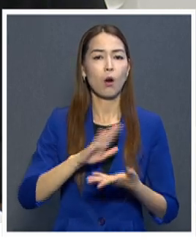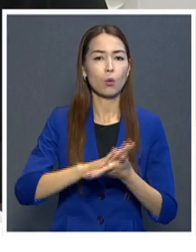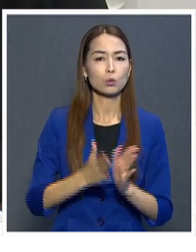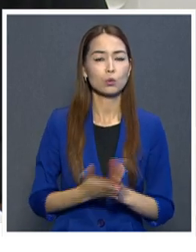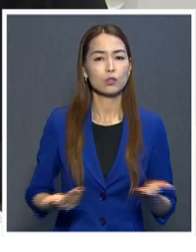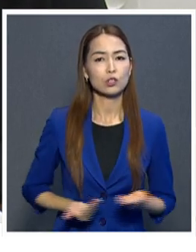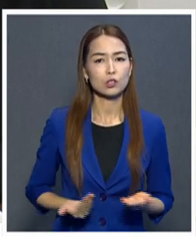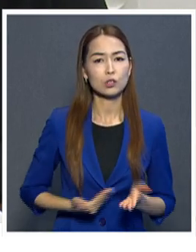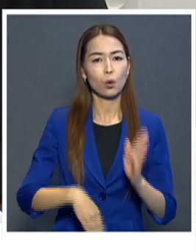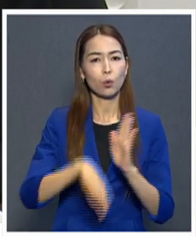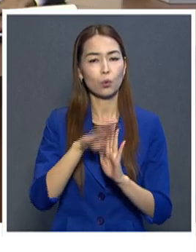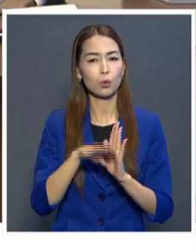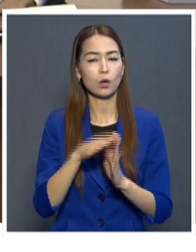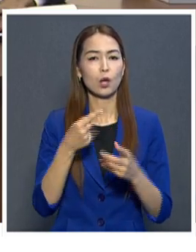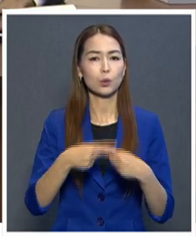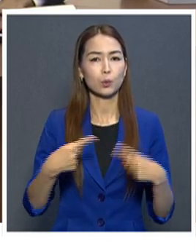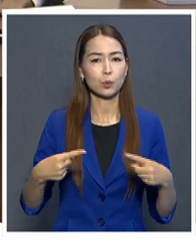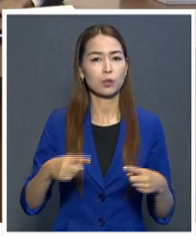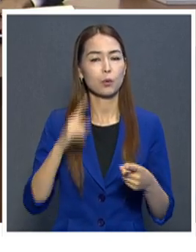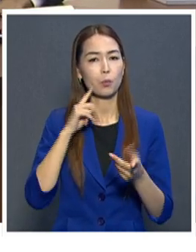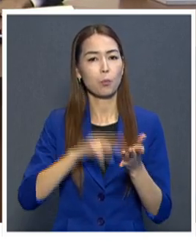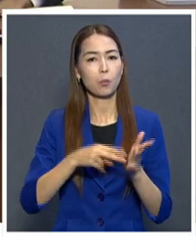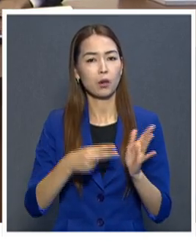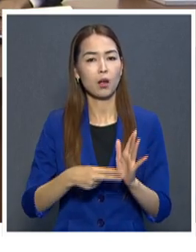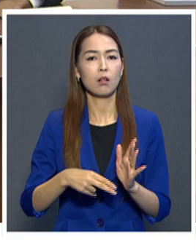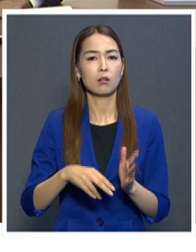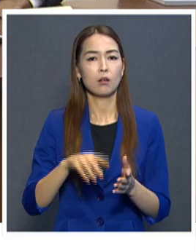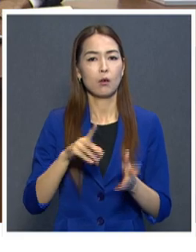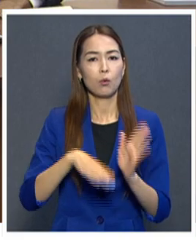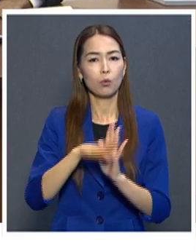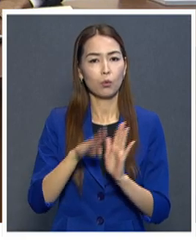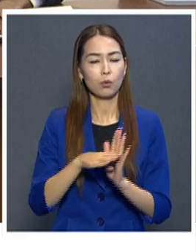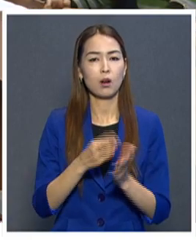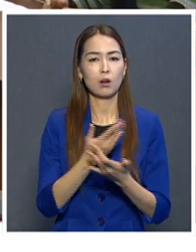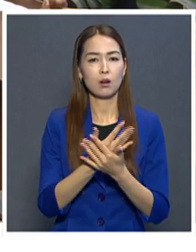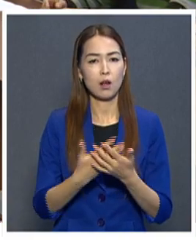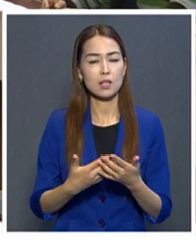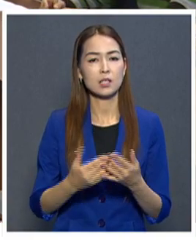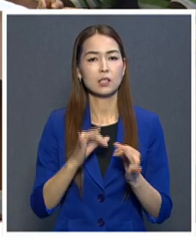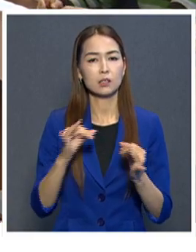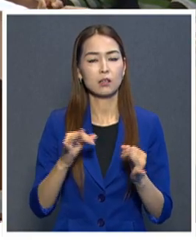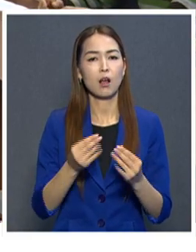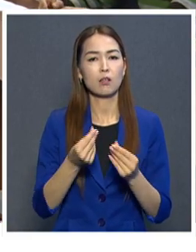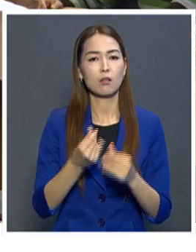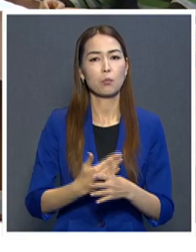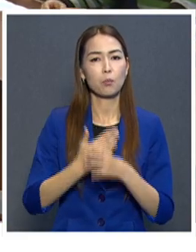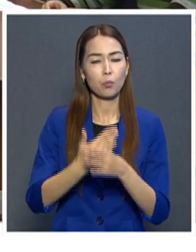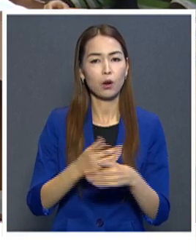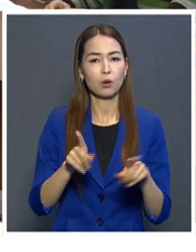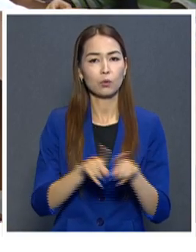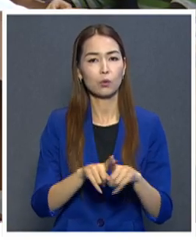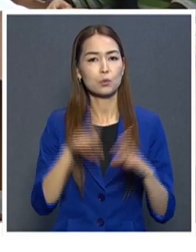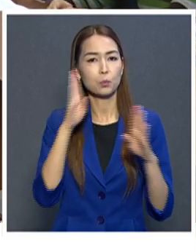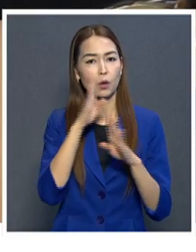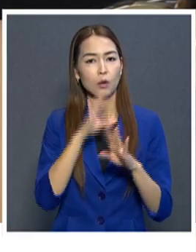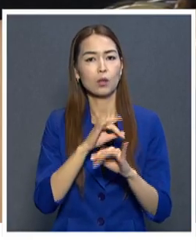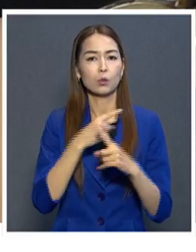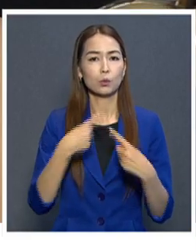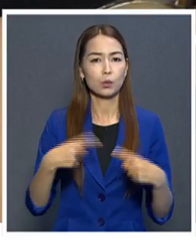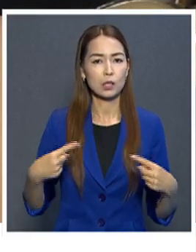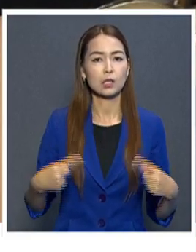жақсарып, әл-ауқатының жақсы болуы биліктің тұрақтылығына байланысты. Сонымен қатар қолайлы инвестициялық климаттың игілігін көріп